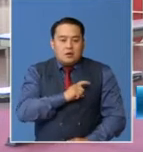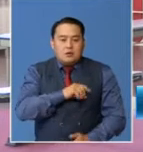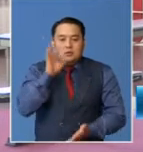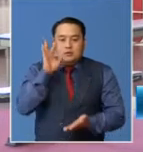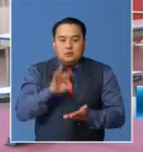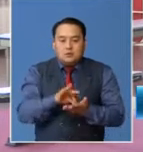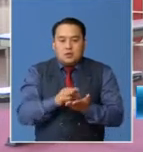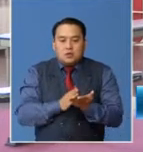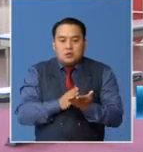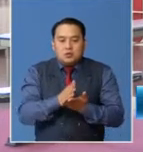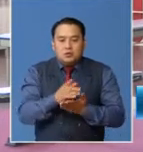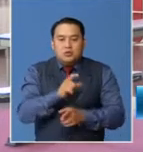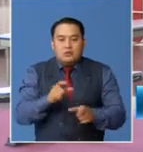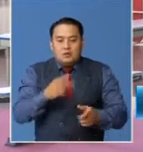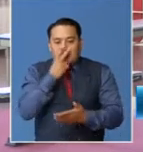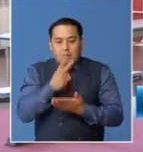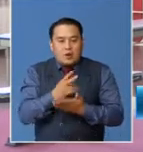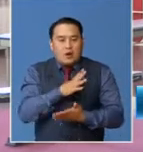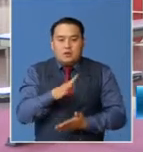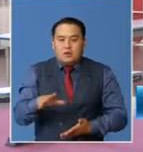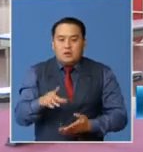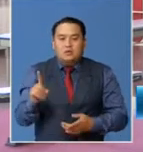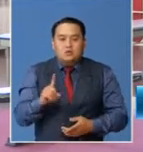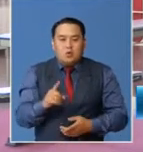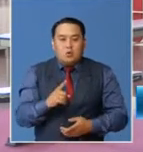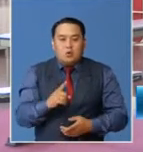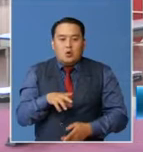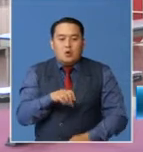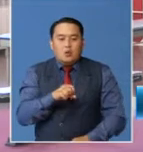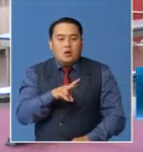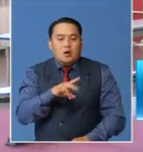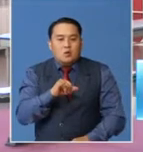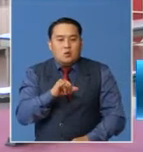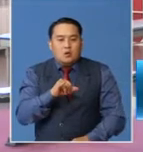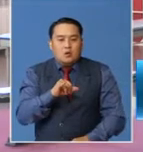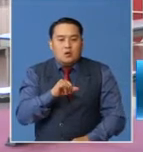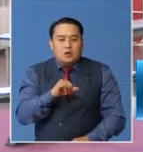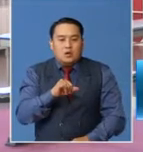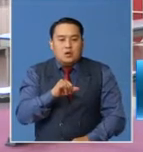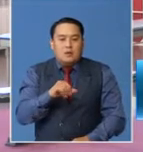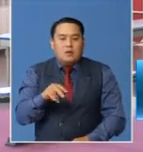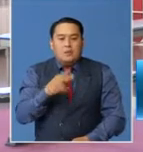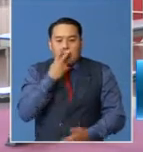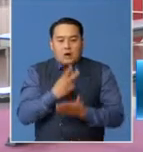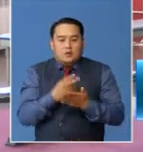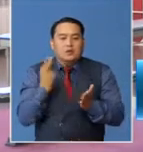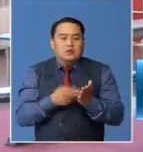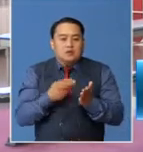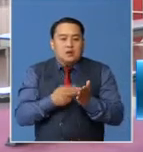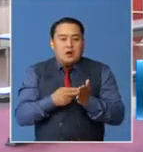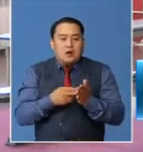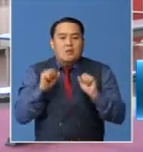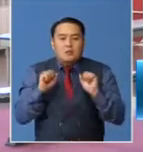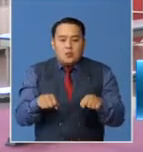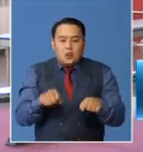таких результатов человек не показал бы. Имеется в виду именно Гульбану Абдыхалыкову. Она показала и доказала, что